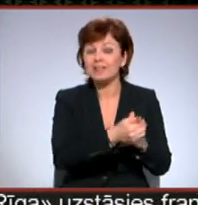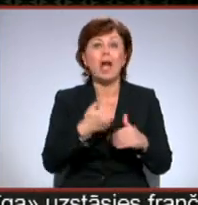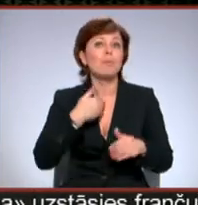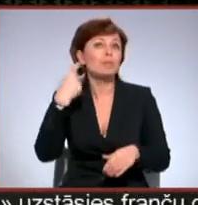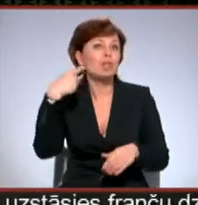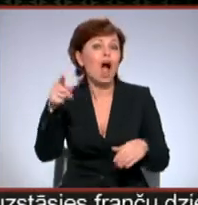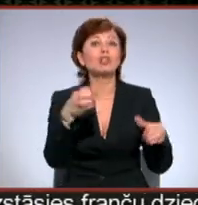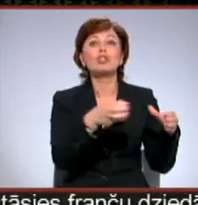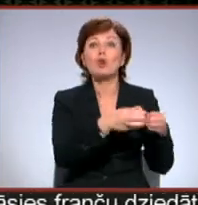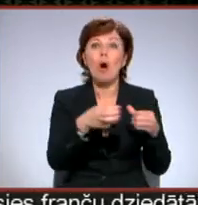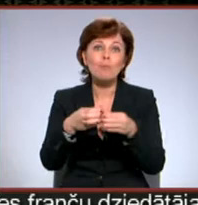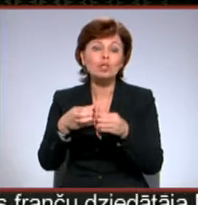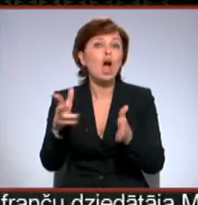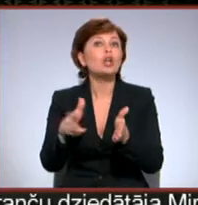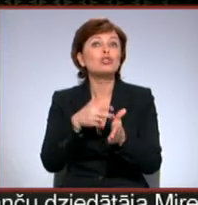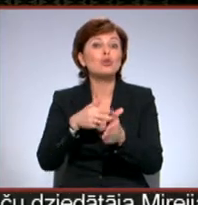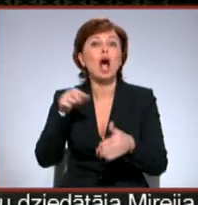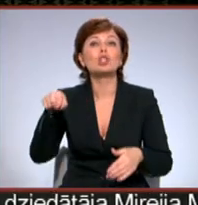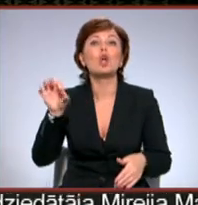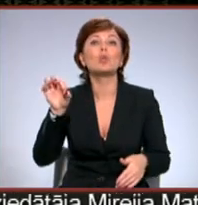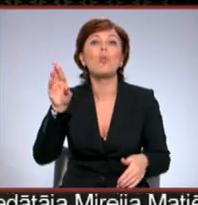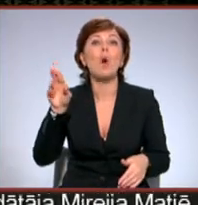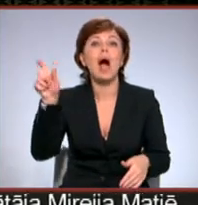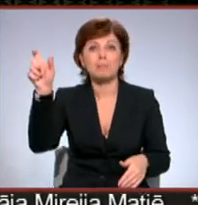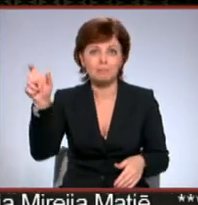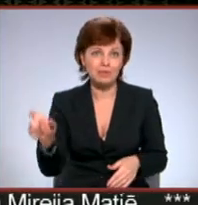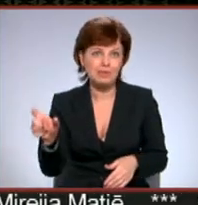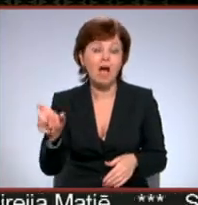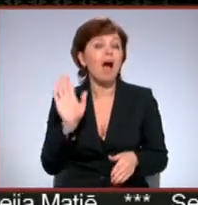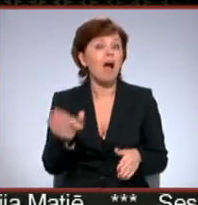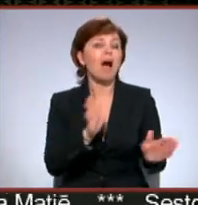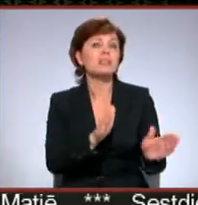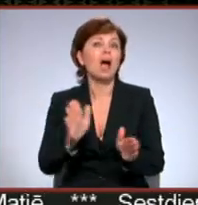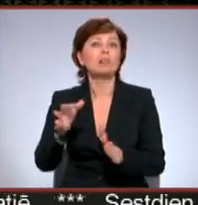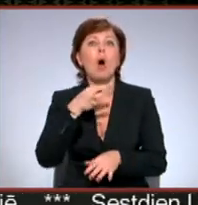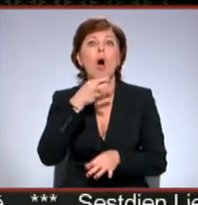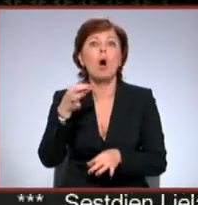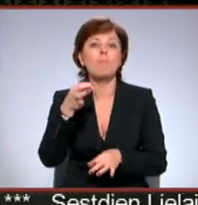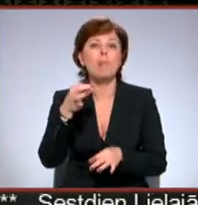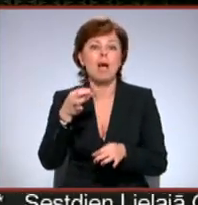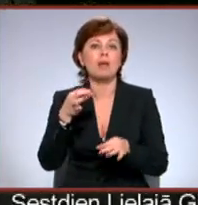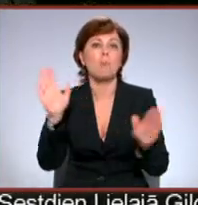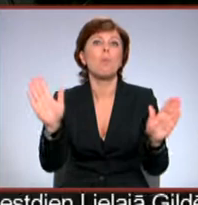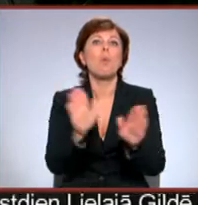komanda un žurnālists Toms Streibergs ir sagatavojis dokumentāciju, kā tad sagatavo opera Lielās mūzikas balvai.